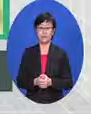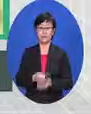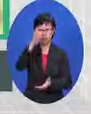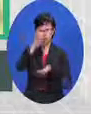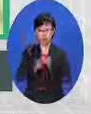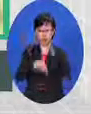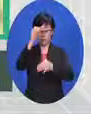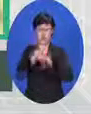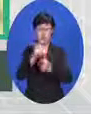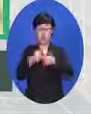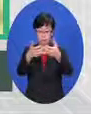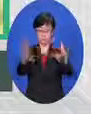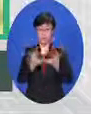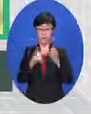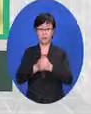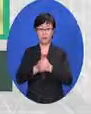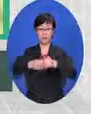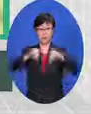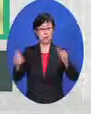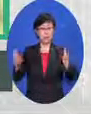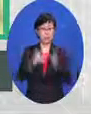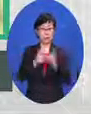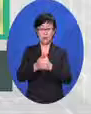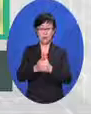다음은 생생정보와 채용정보입니다.